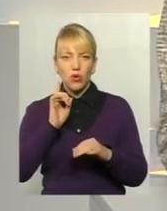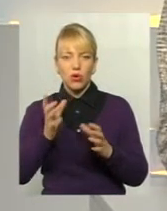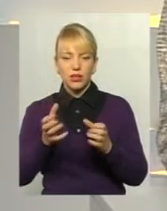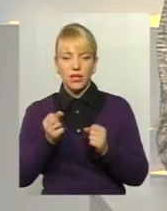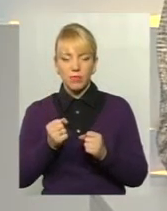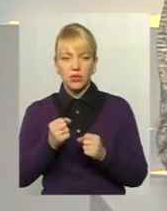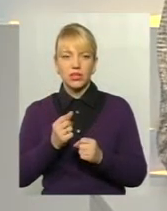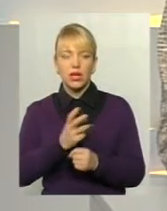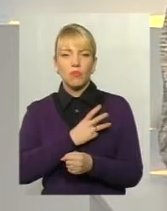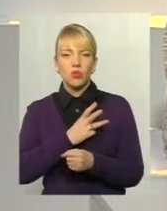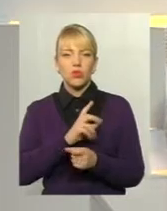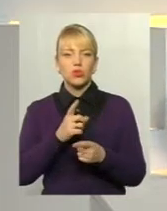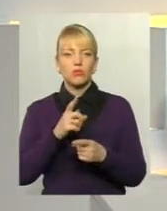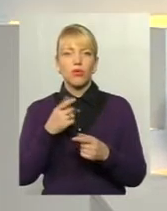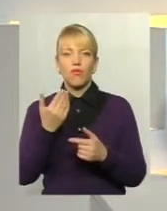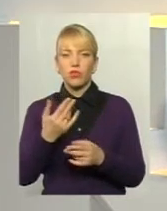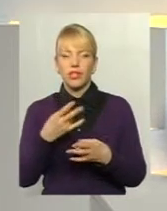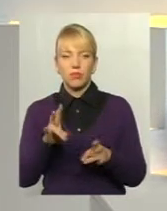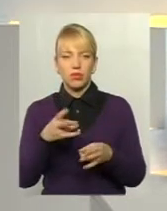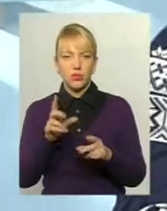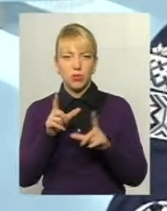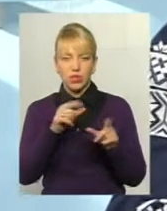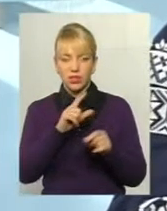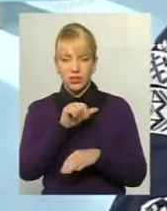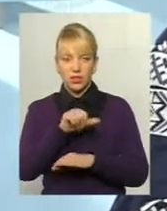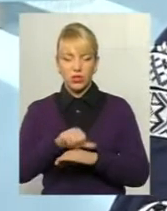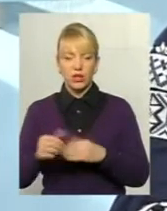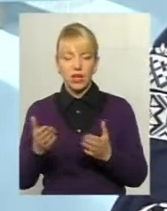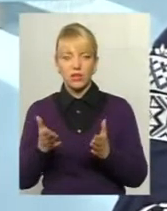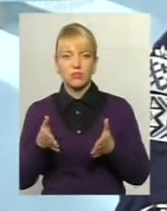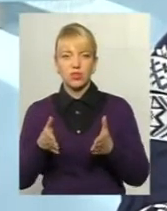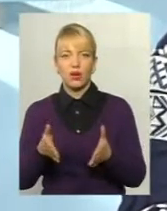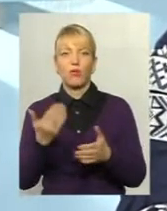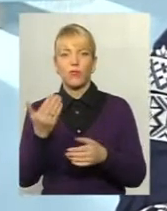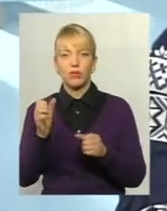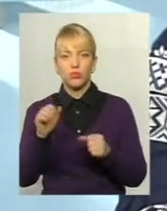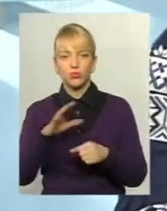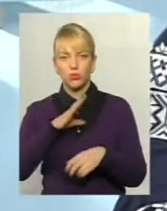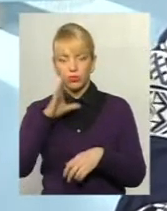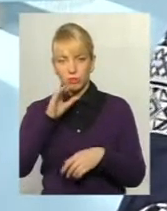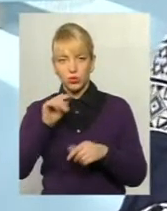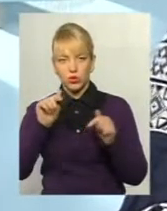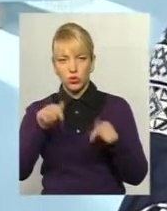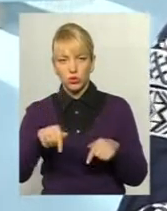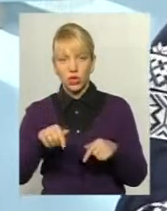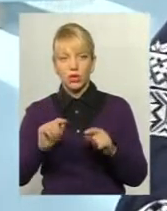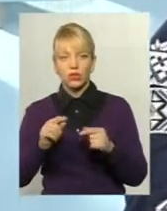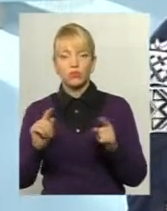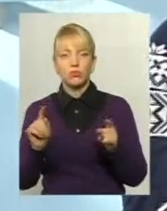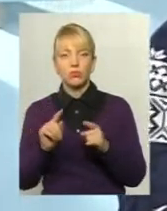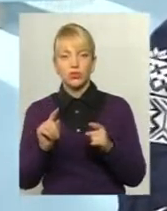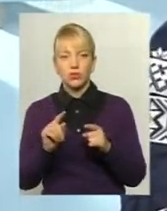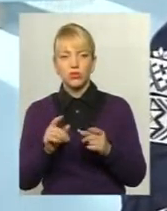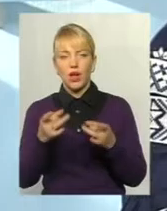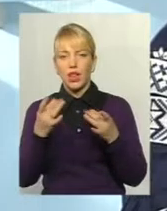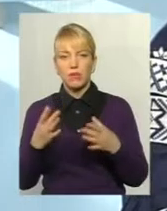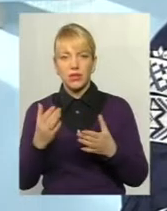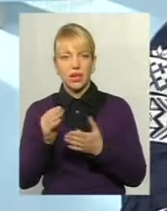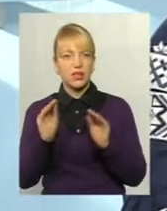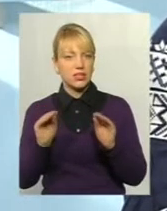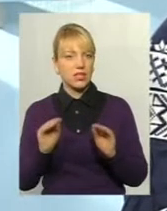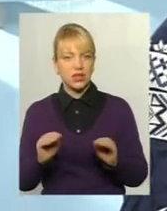чому вони не мають виїжджати за кордон, яким шляхом вони можуть бути успішними саме тут. Тому що, ну, знову ж таки, елементарна